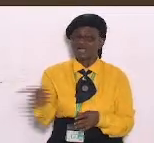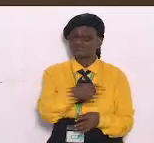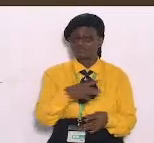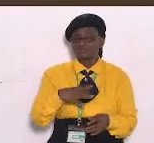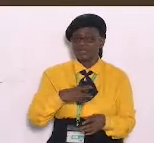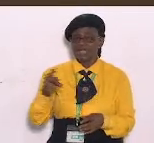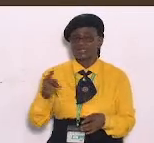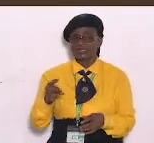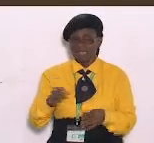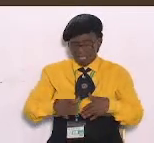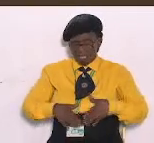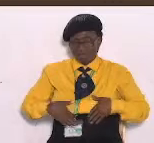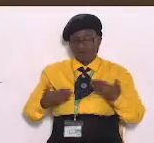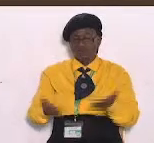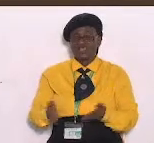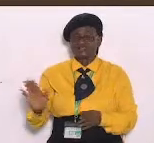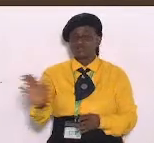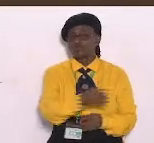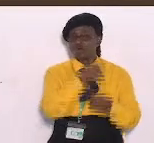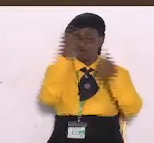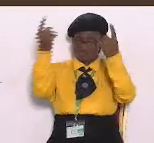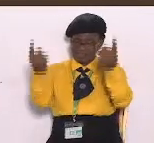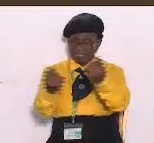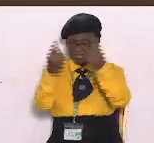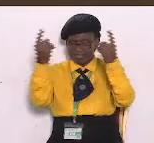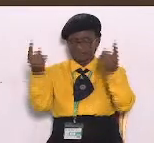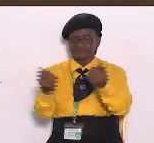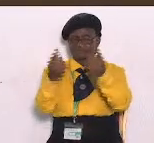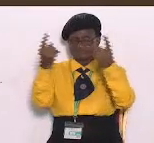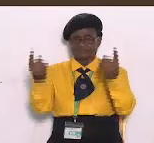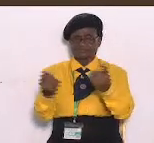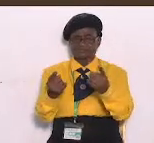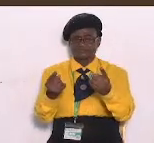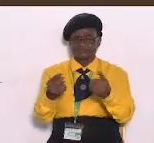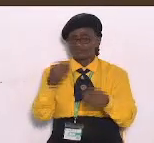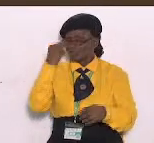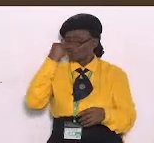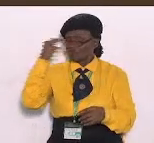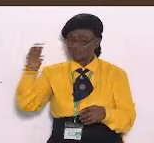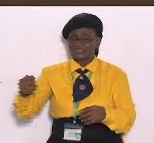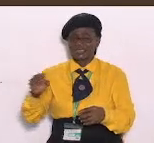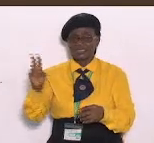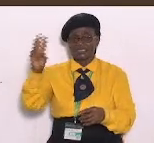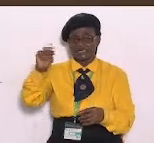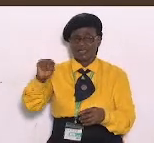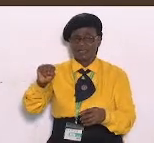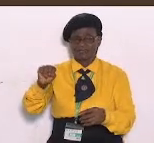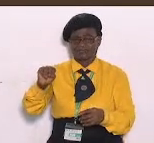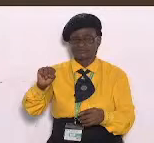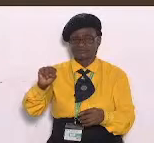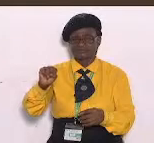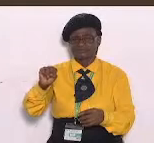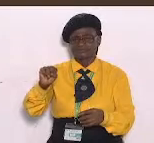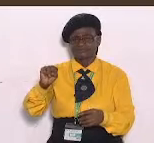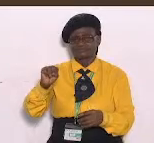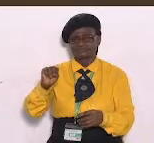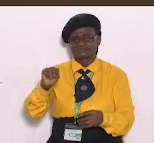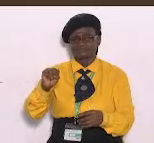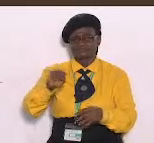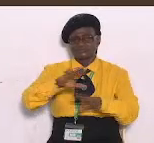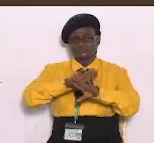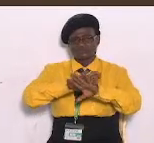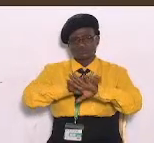Dieu confessez vos péchés à lui oublieles et